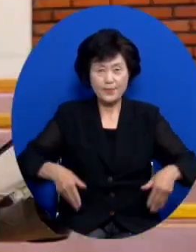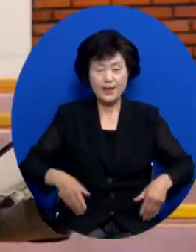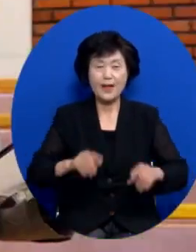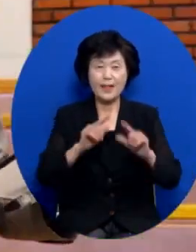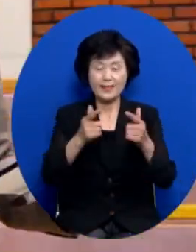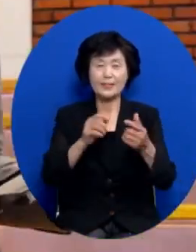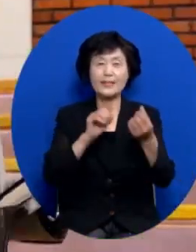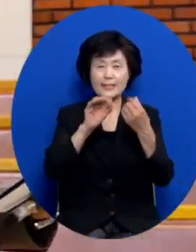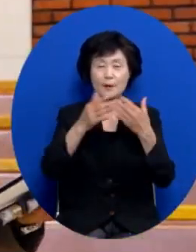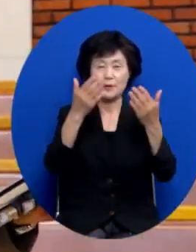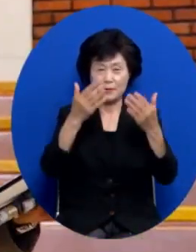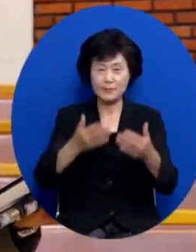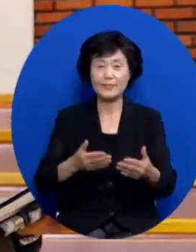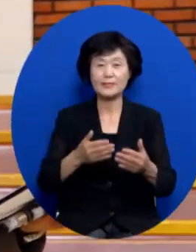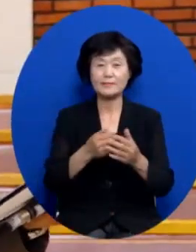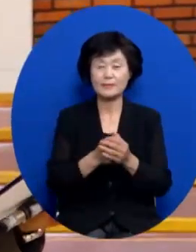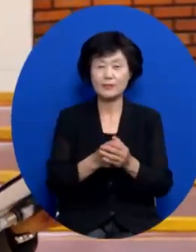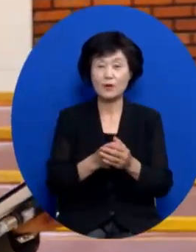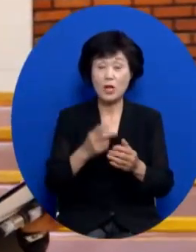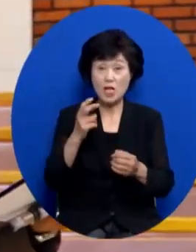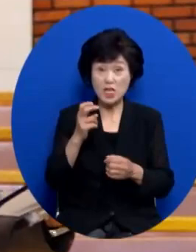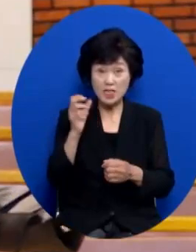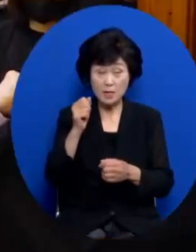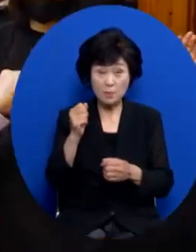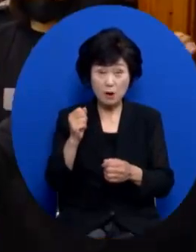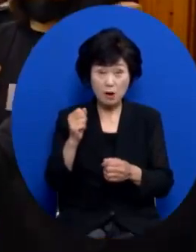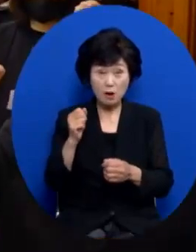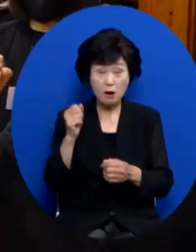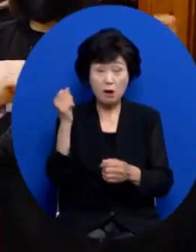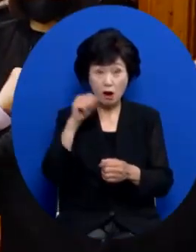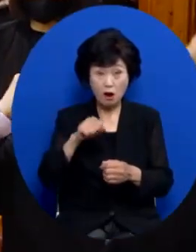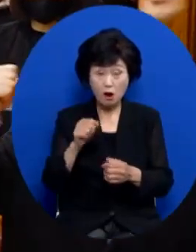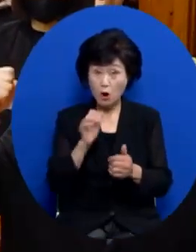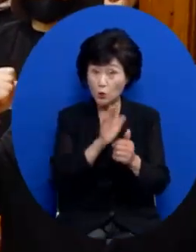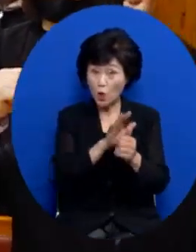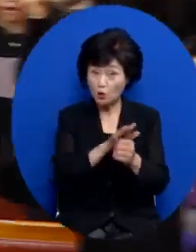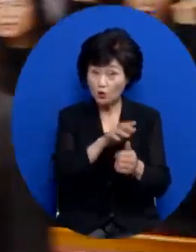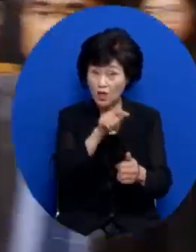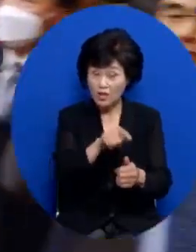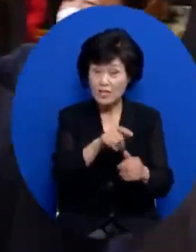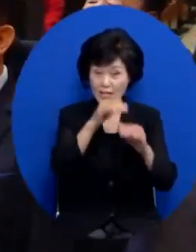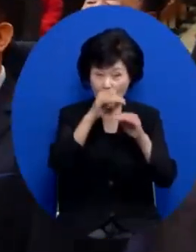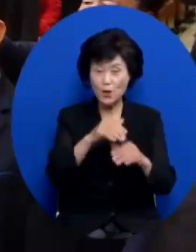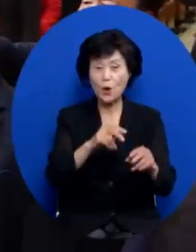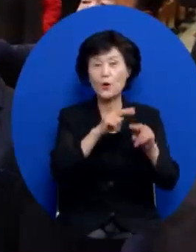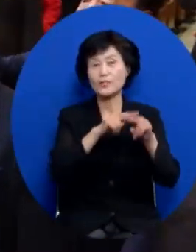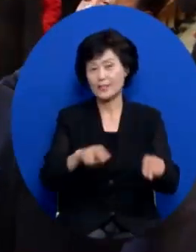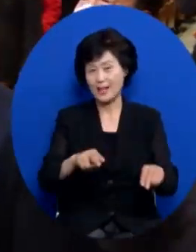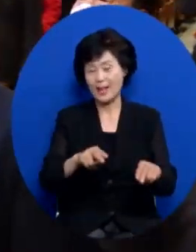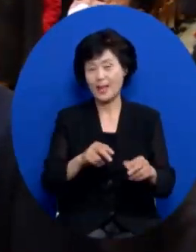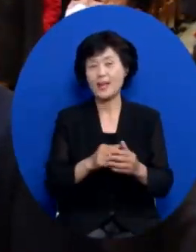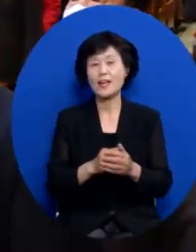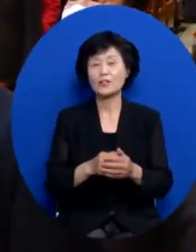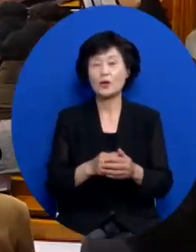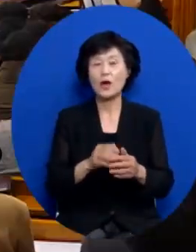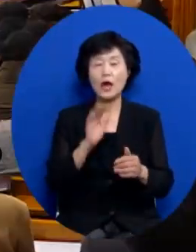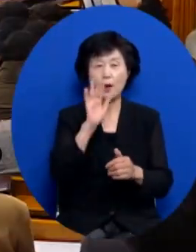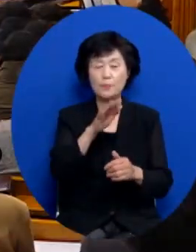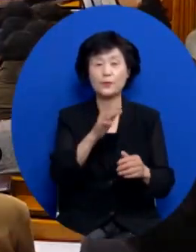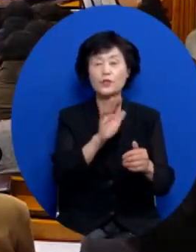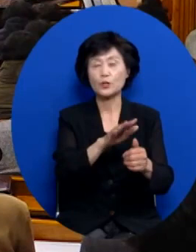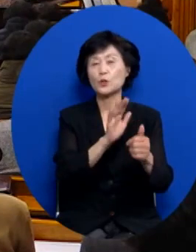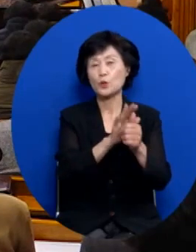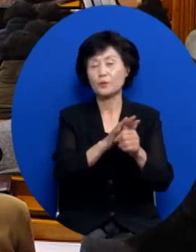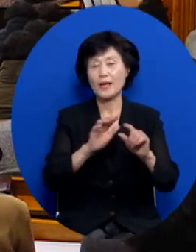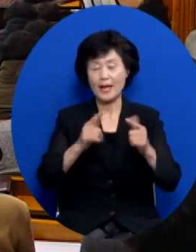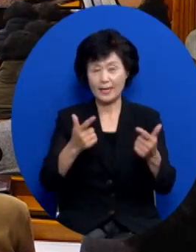받았고요. 또 도에서도 20억 지원한다는 그 지원금을 철회했다는 연락을 받았고 또 군에서도 지원하지 않겠다고 합니다.